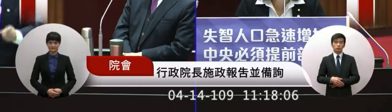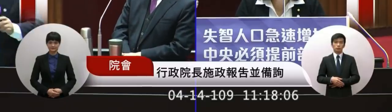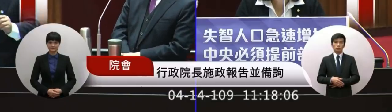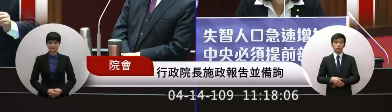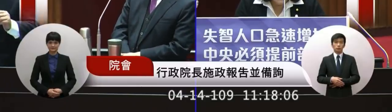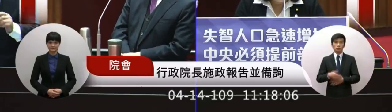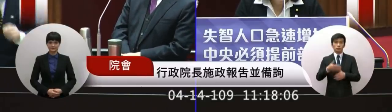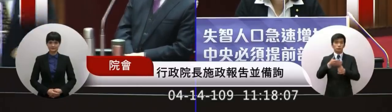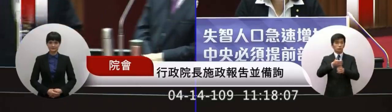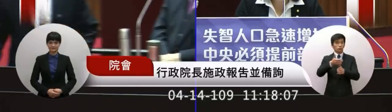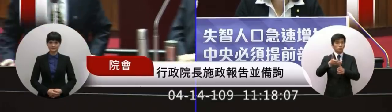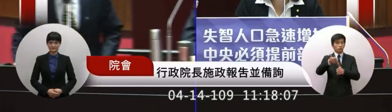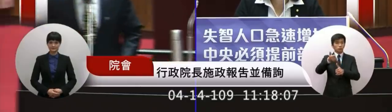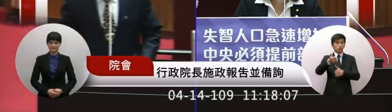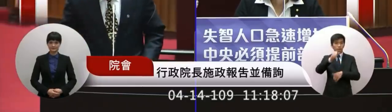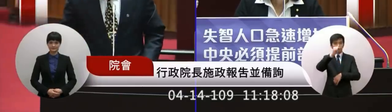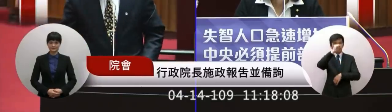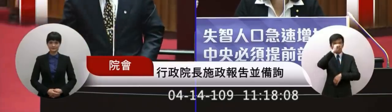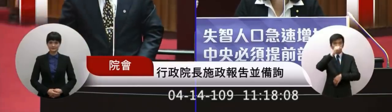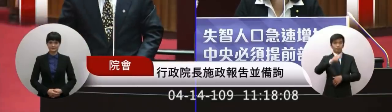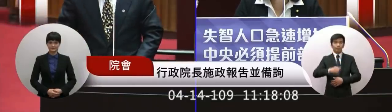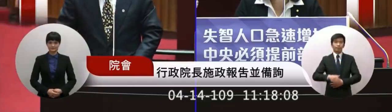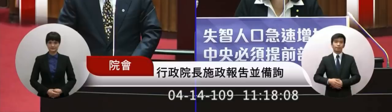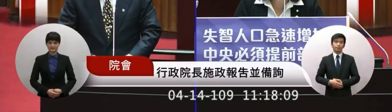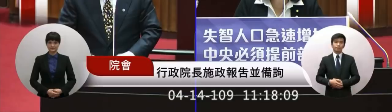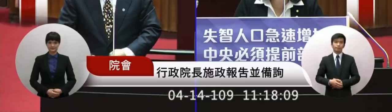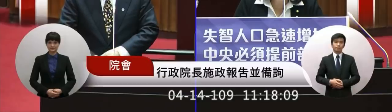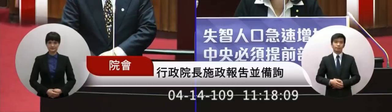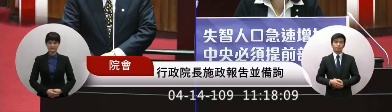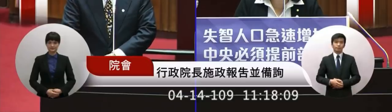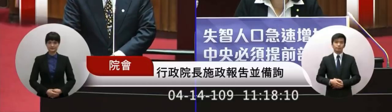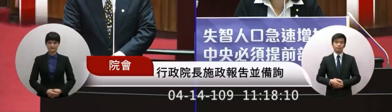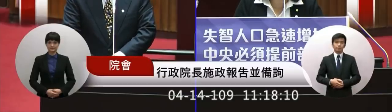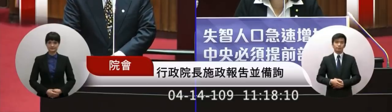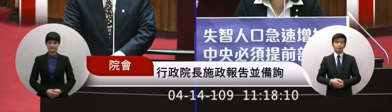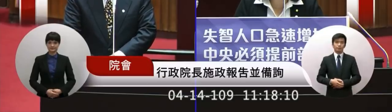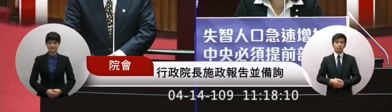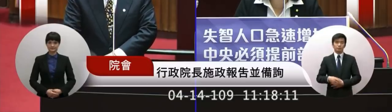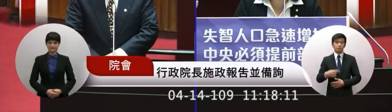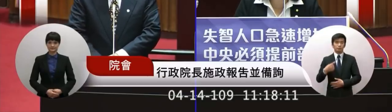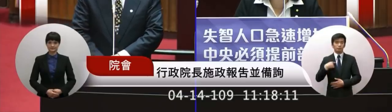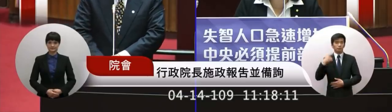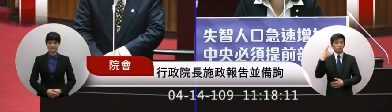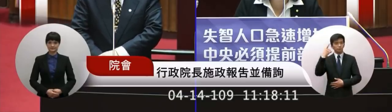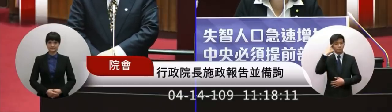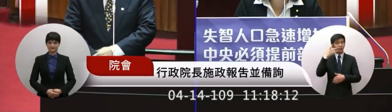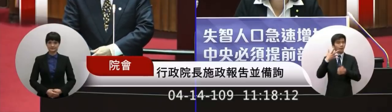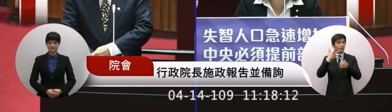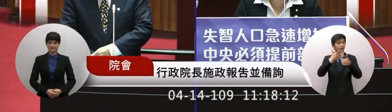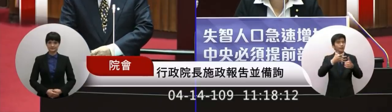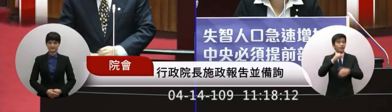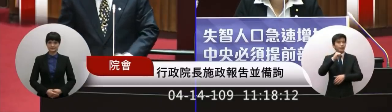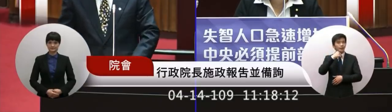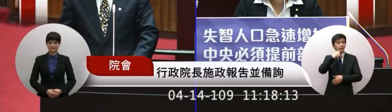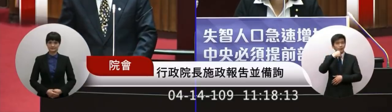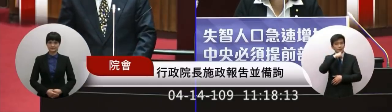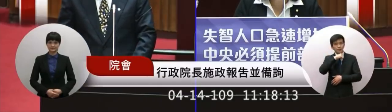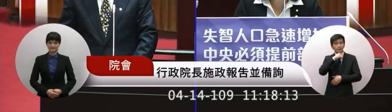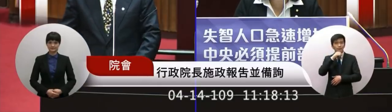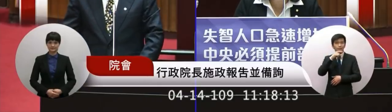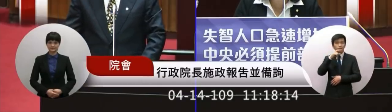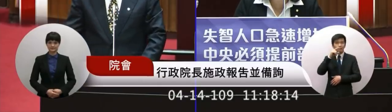市長你好今天我要自己探討我們的恐怖的問題